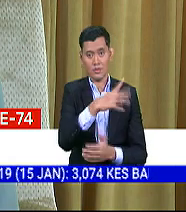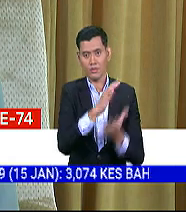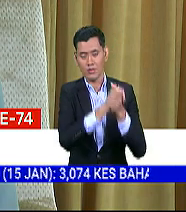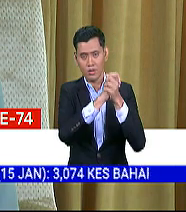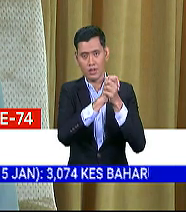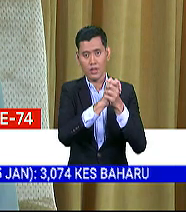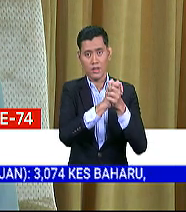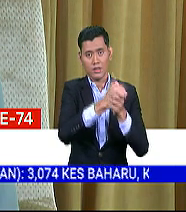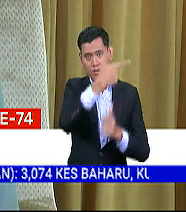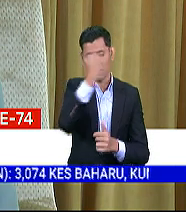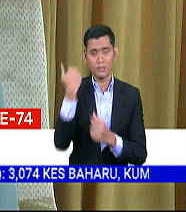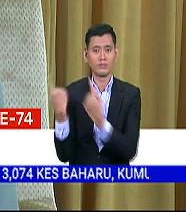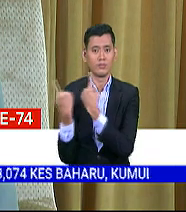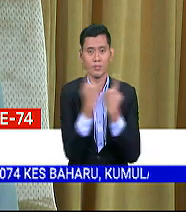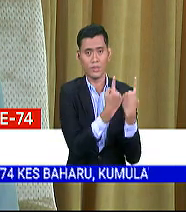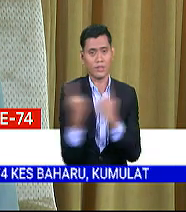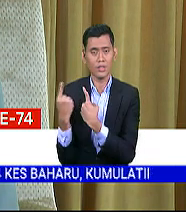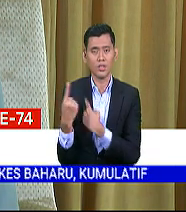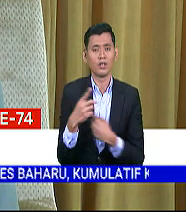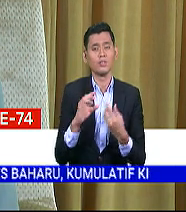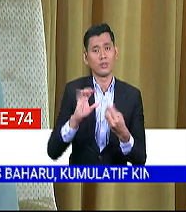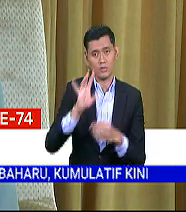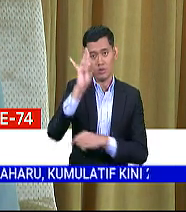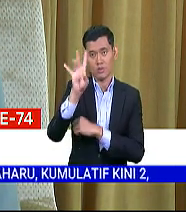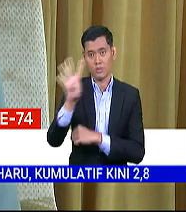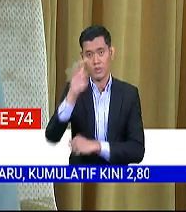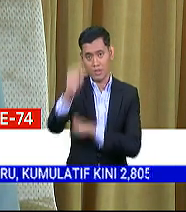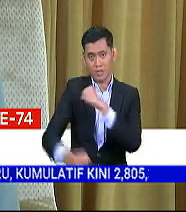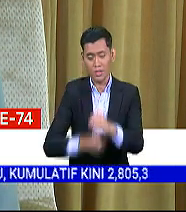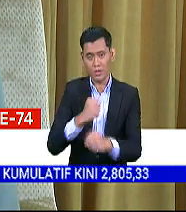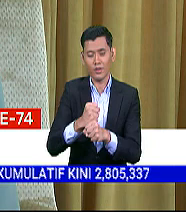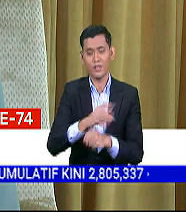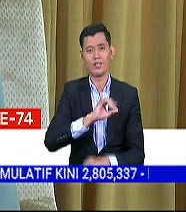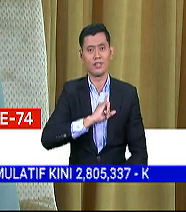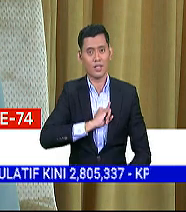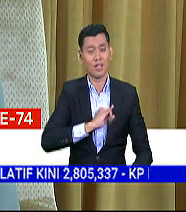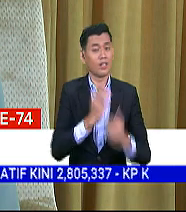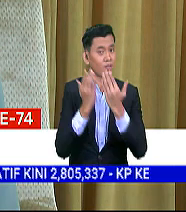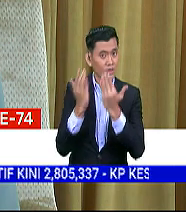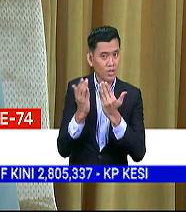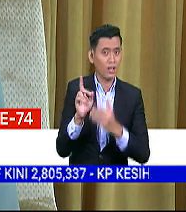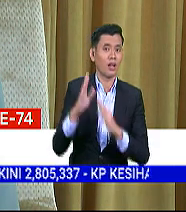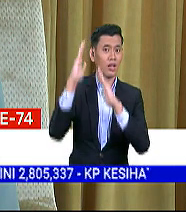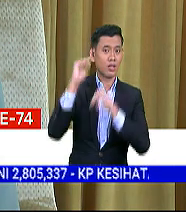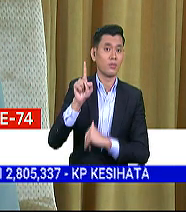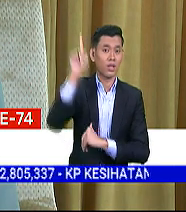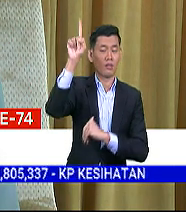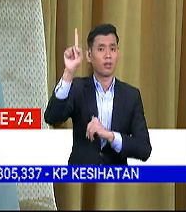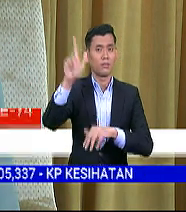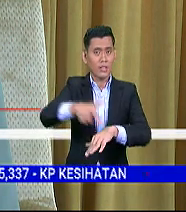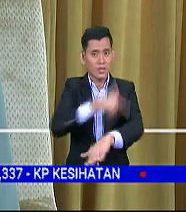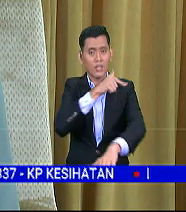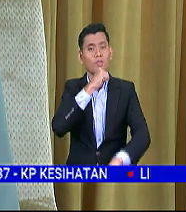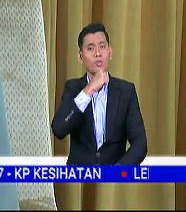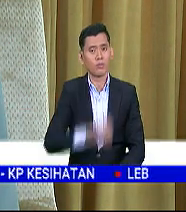Hari Keputeraan Tuanku yang ke-74. Adinda mendoakan agar Allah lanjutkan usia